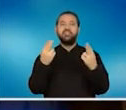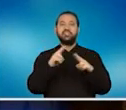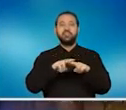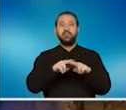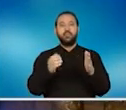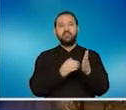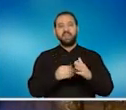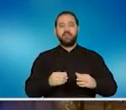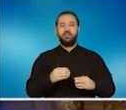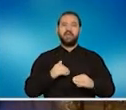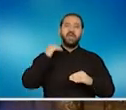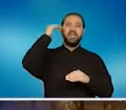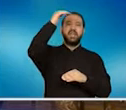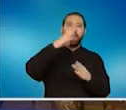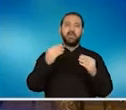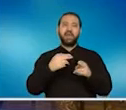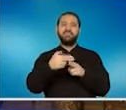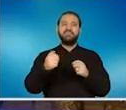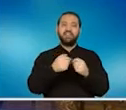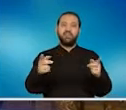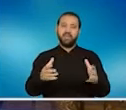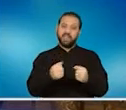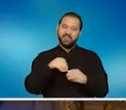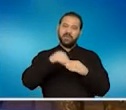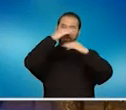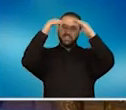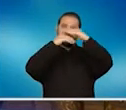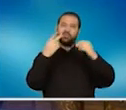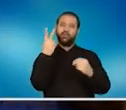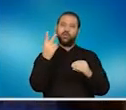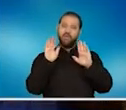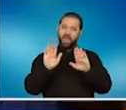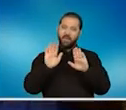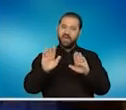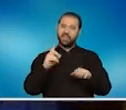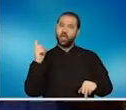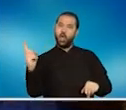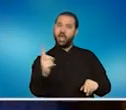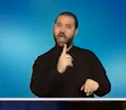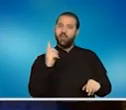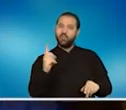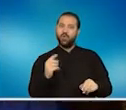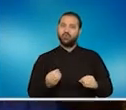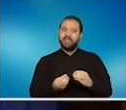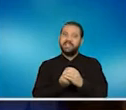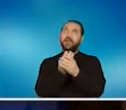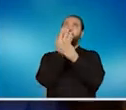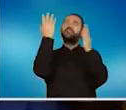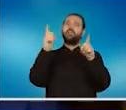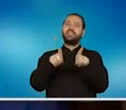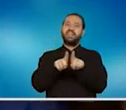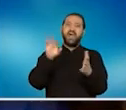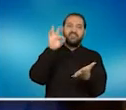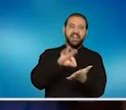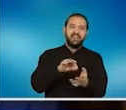cuvine. Avem în al preasfinția voastră, în ceruri, doi apărători, doi apostoli, prăznuiți la aceeași dată